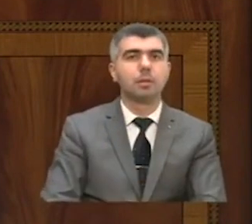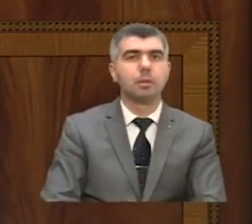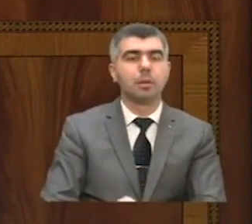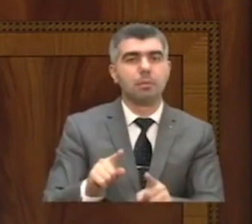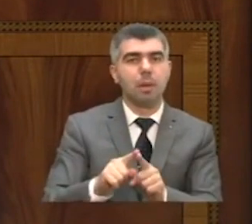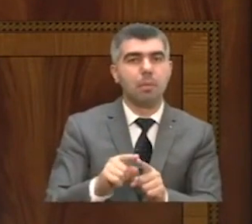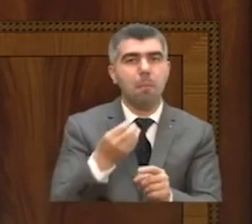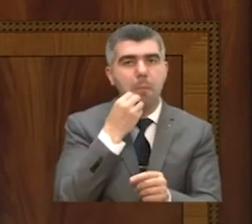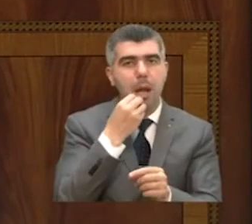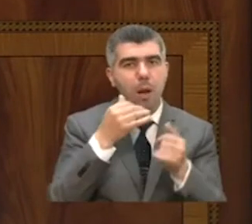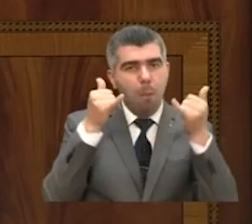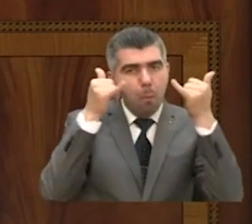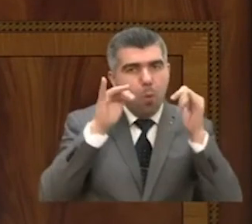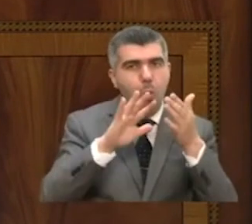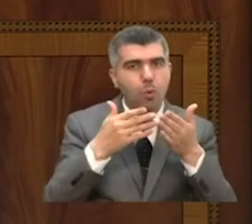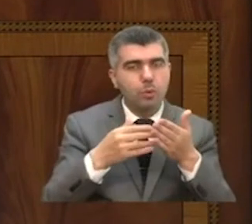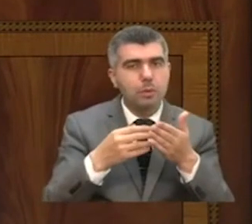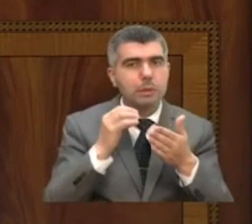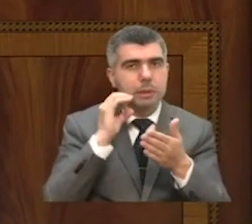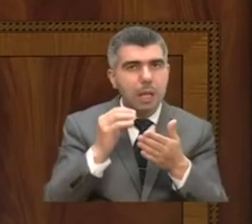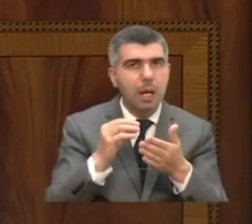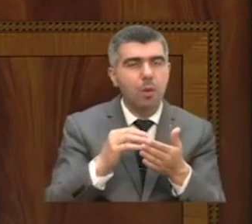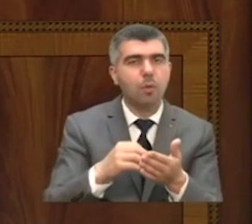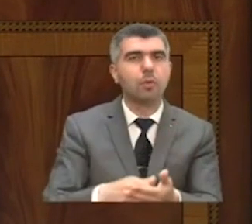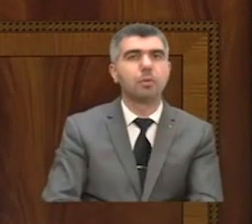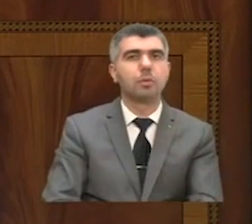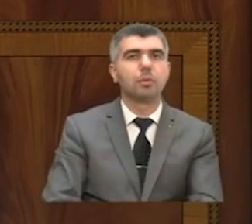مساحة 513,000، القطاني على مساحة